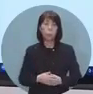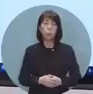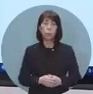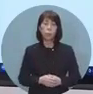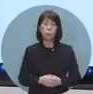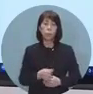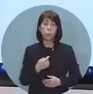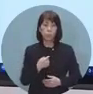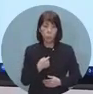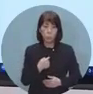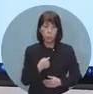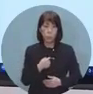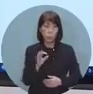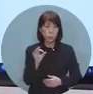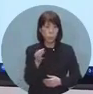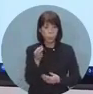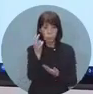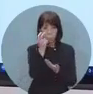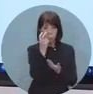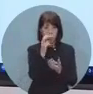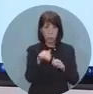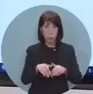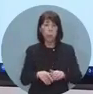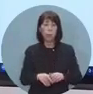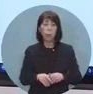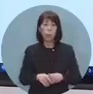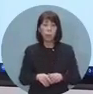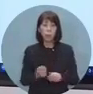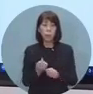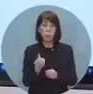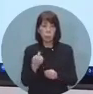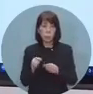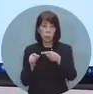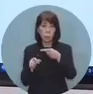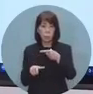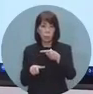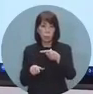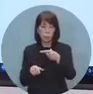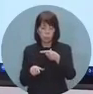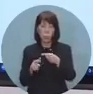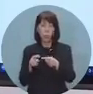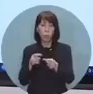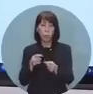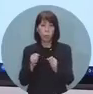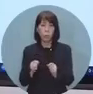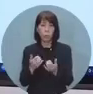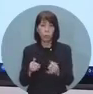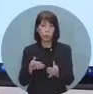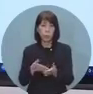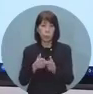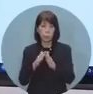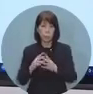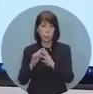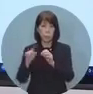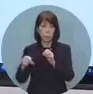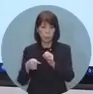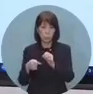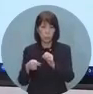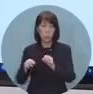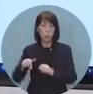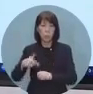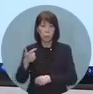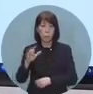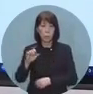ましたで私もあの金額調べましたそしたらですねえ昨年の1月の住民説明会では建設局は事業費をえ